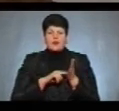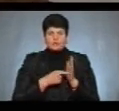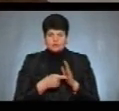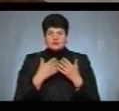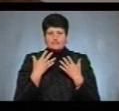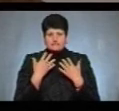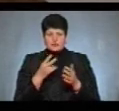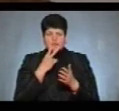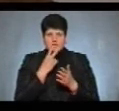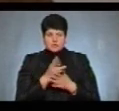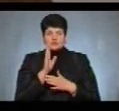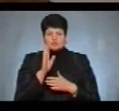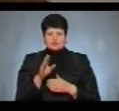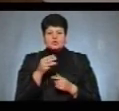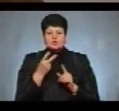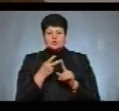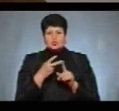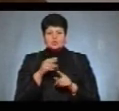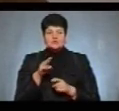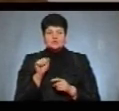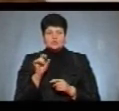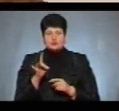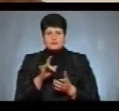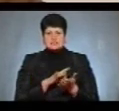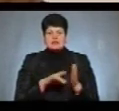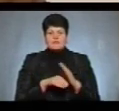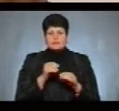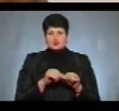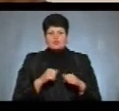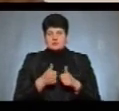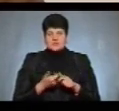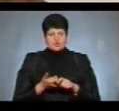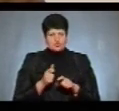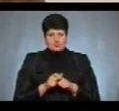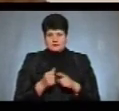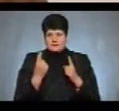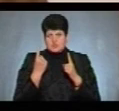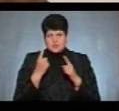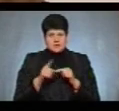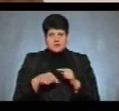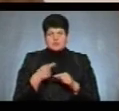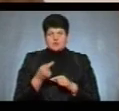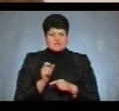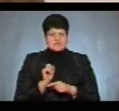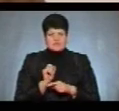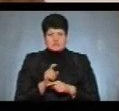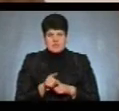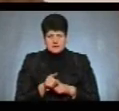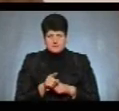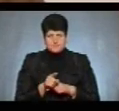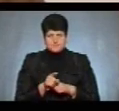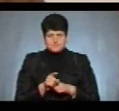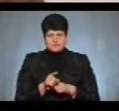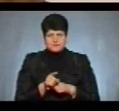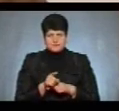вочевидь, що буде другий тур, перед Центральною виборчою комісією стоїть дуже амбітна наступна задача, тому що в